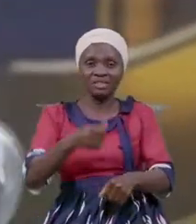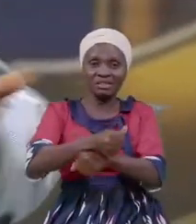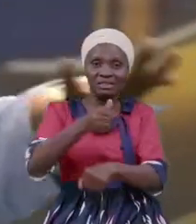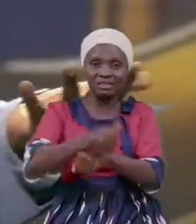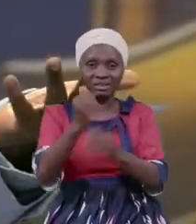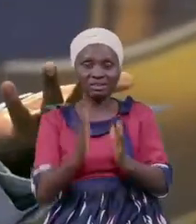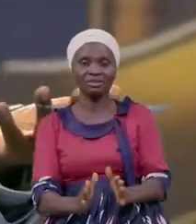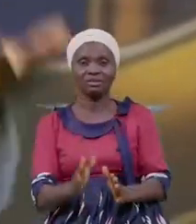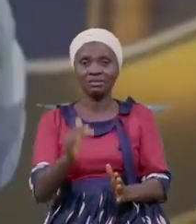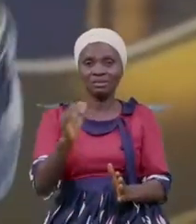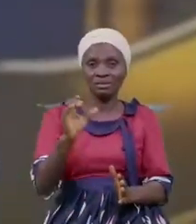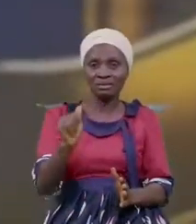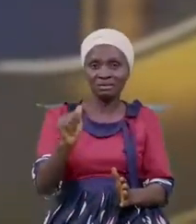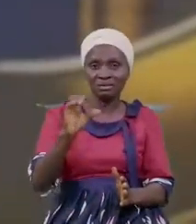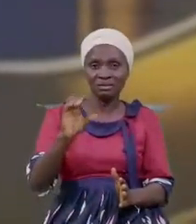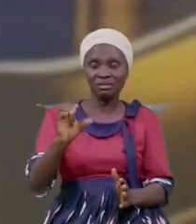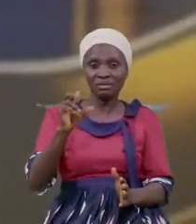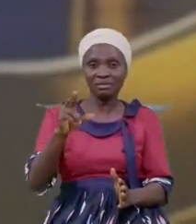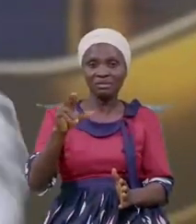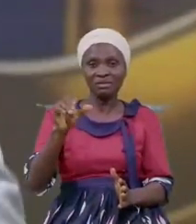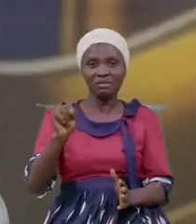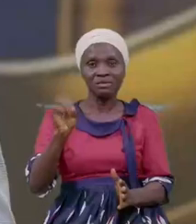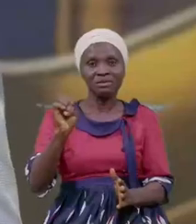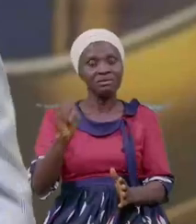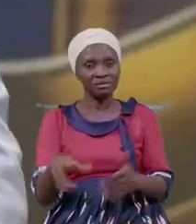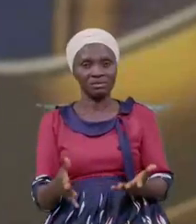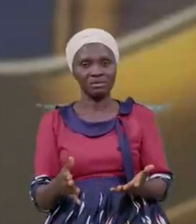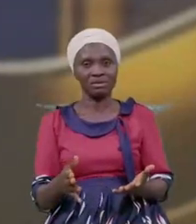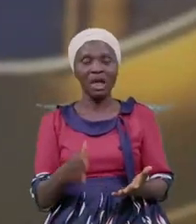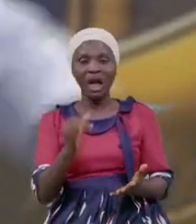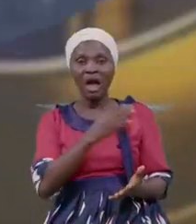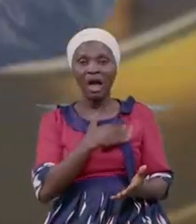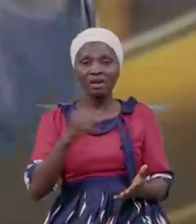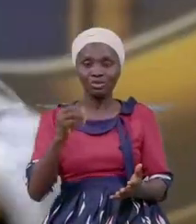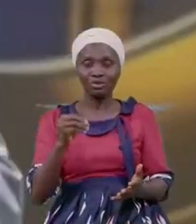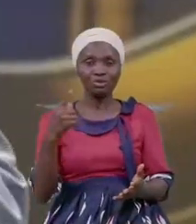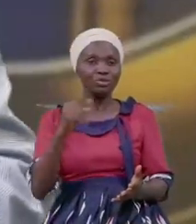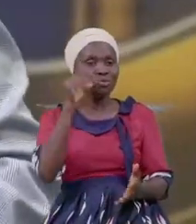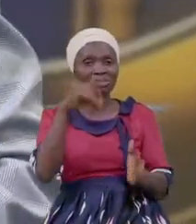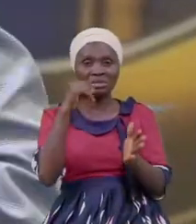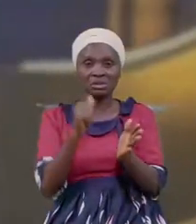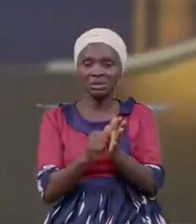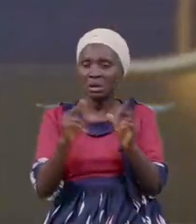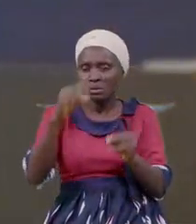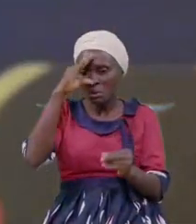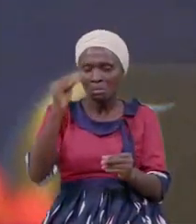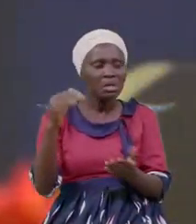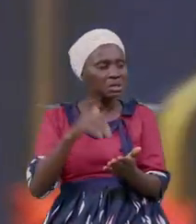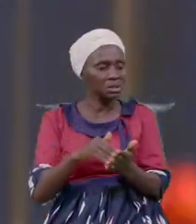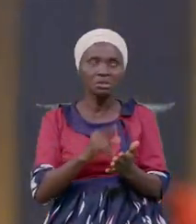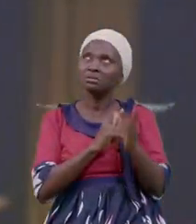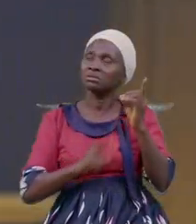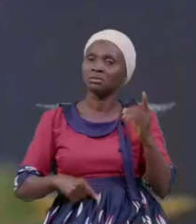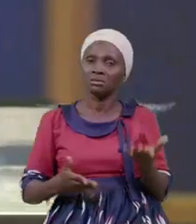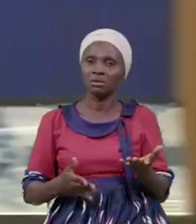la femme était toute seule personne Seigneur s'il ne s'en vont pas toi éloigne-toi